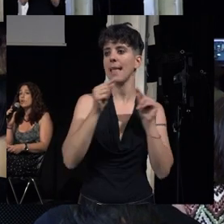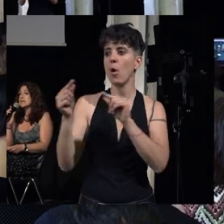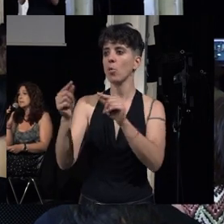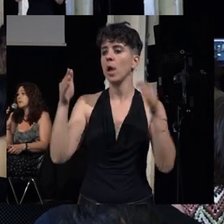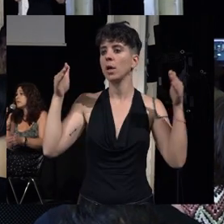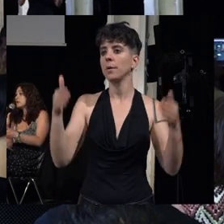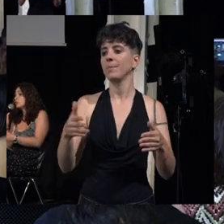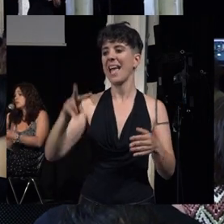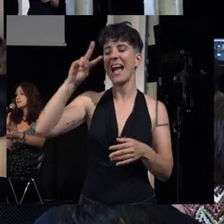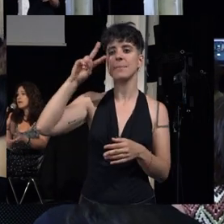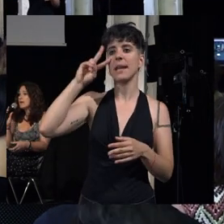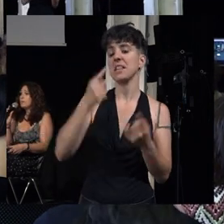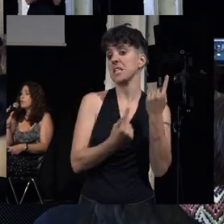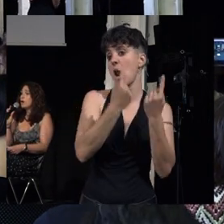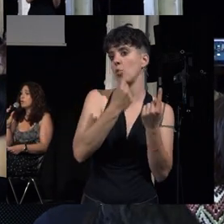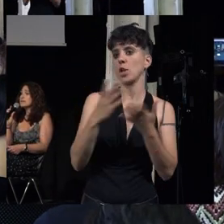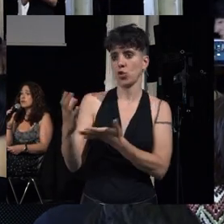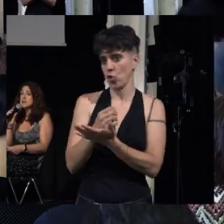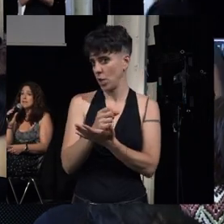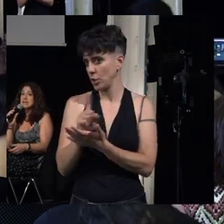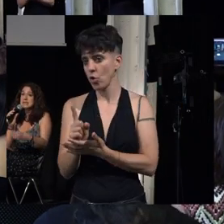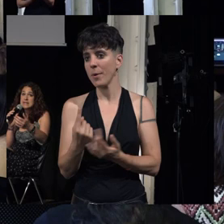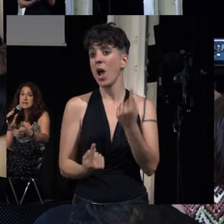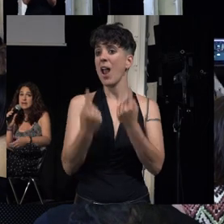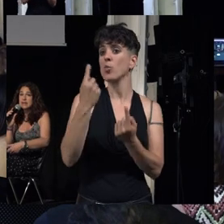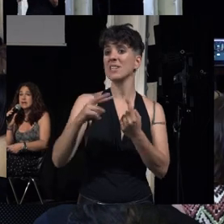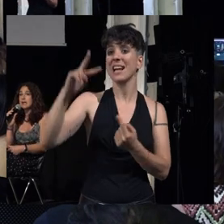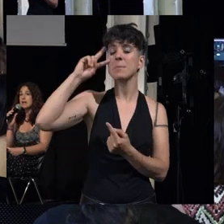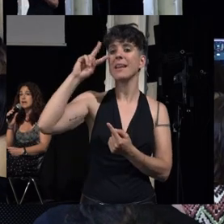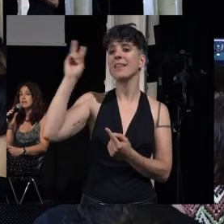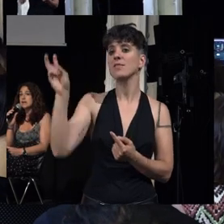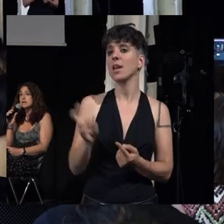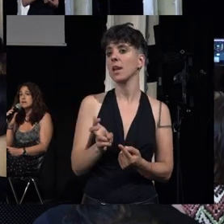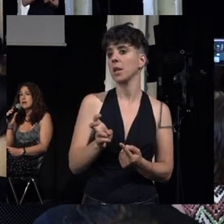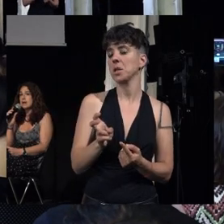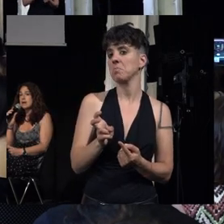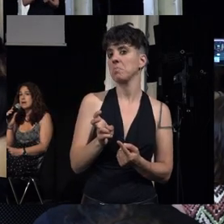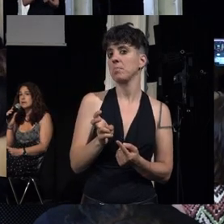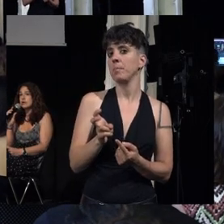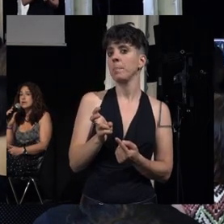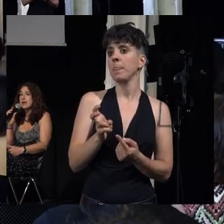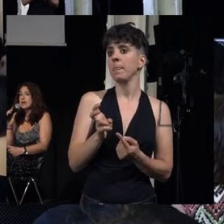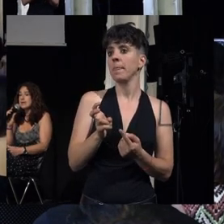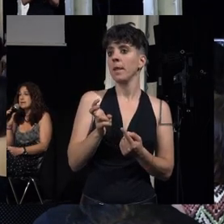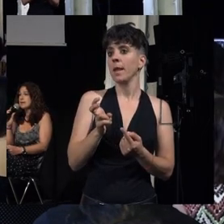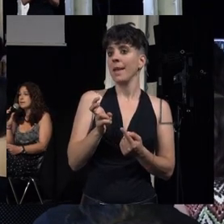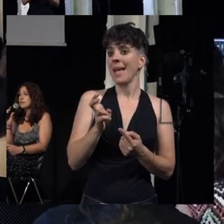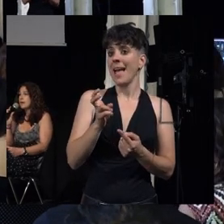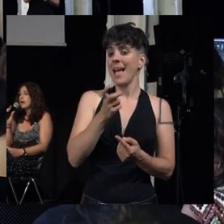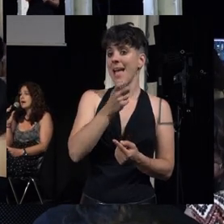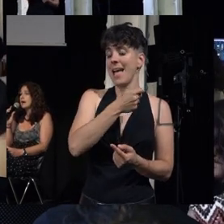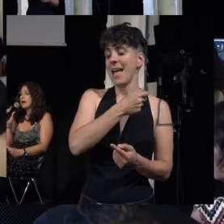també algunes experiències, no totes, però algunes són experiències que venen de diferents llocs de